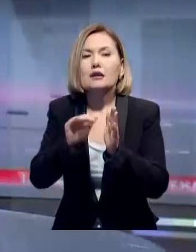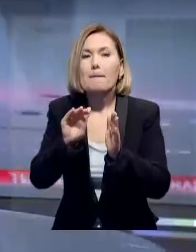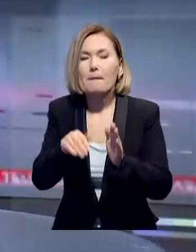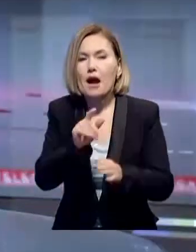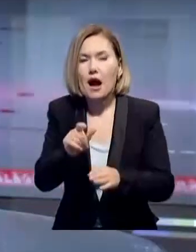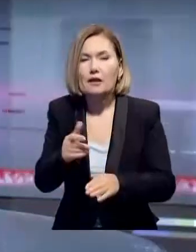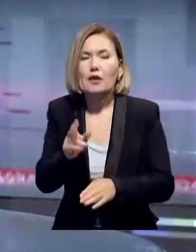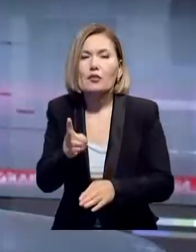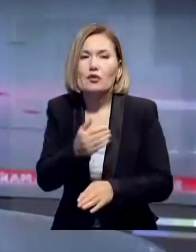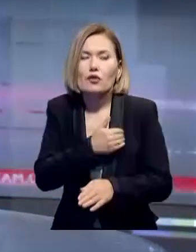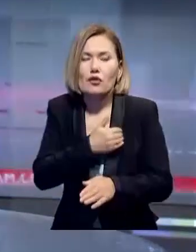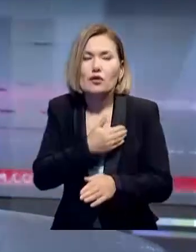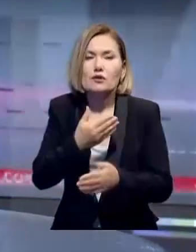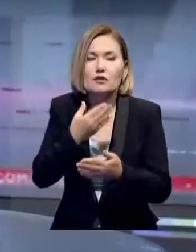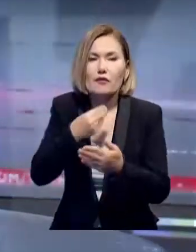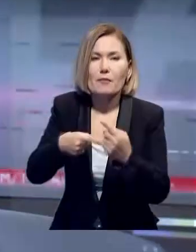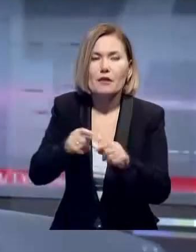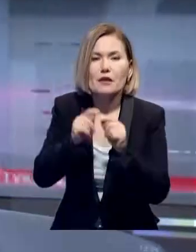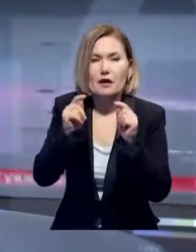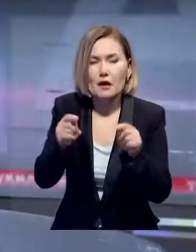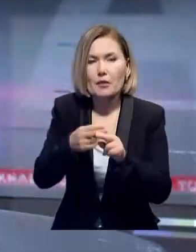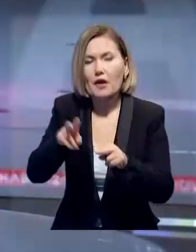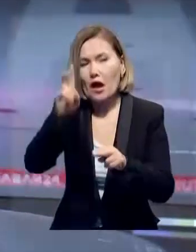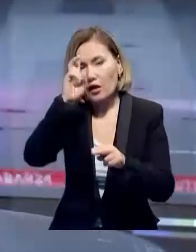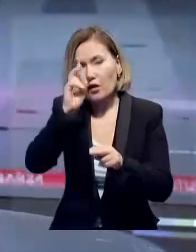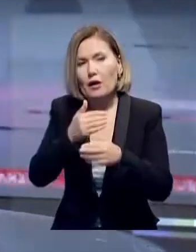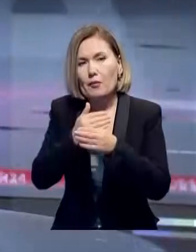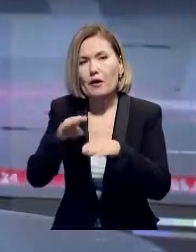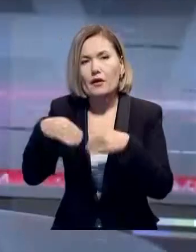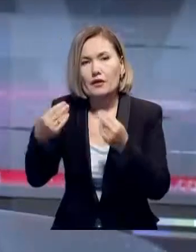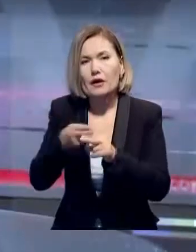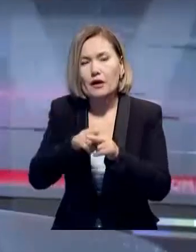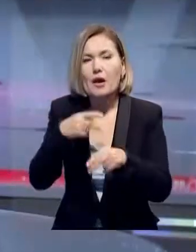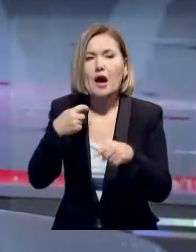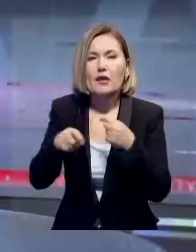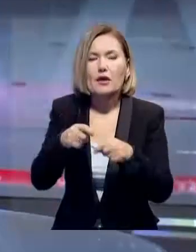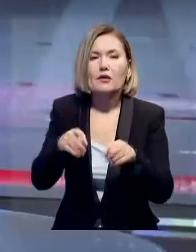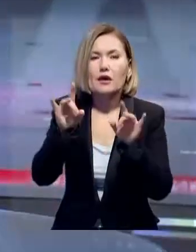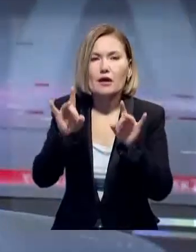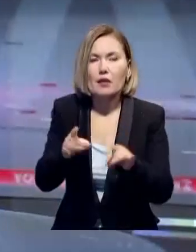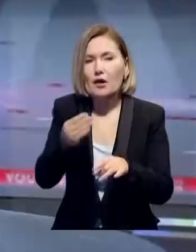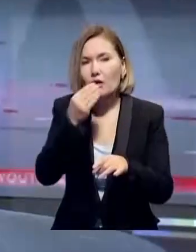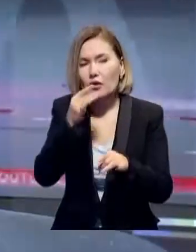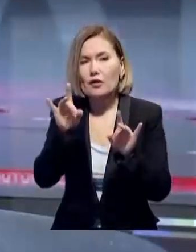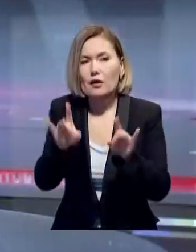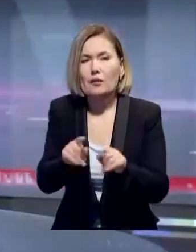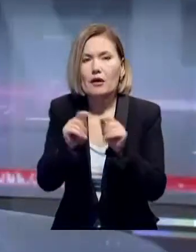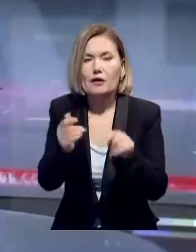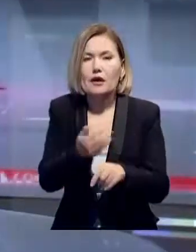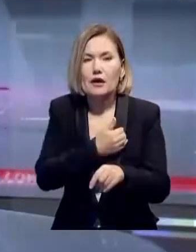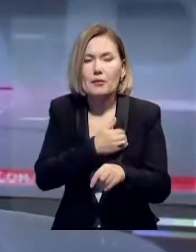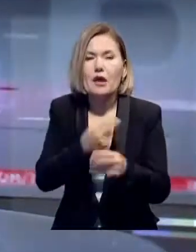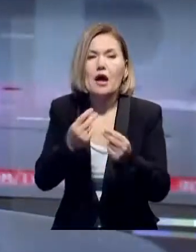тұрғын мемлекеттен қолдау сұрапты. Олардың көбі қайтарымсыз қаржыға сауда-саттық және тамақтану орындарын ашқысы келеді.